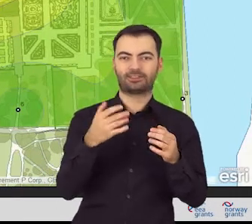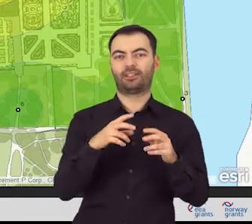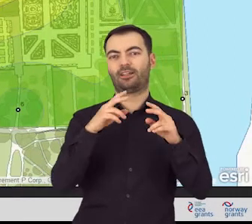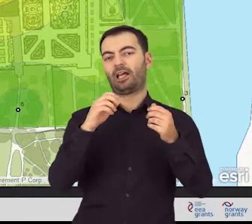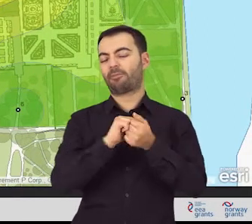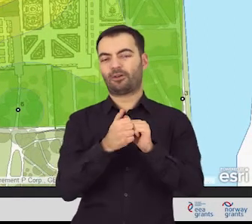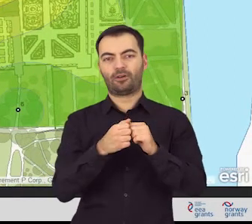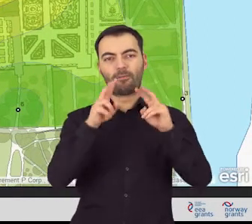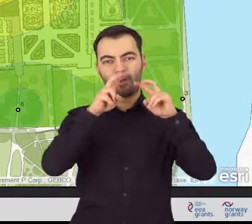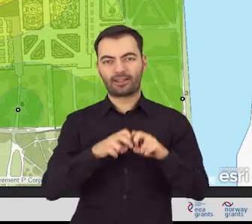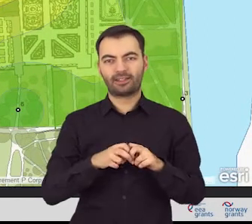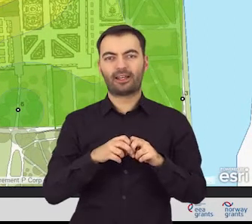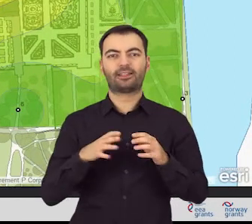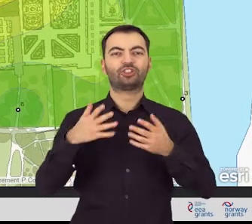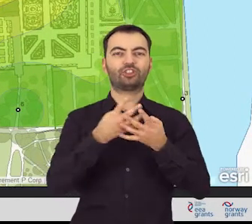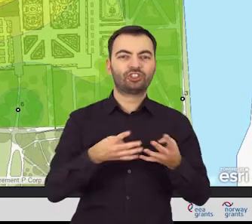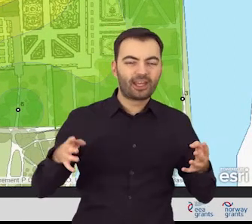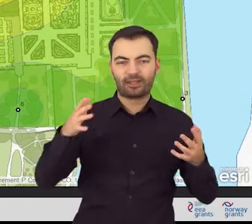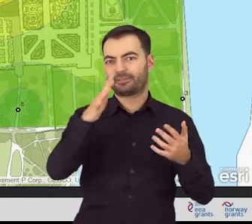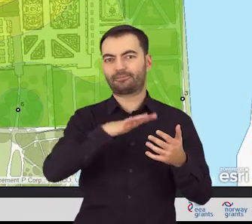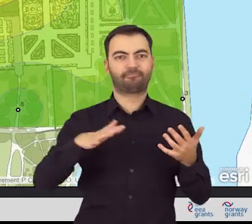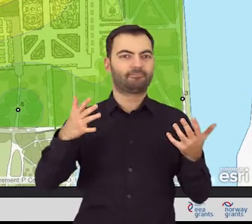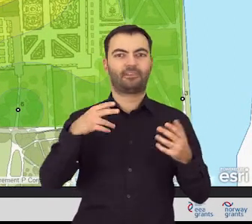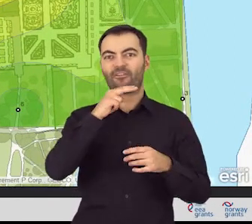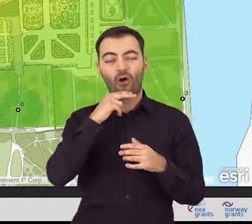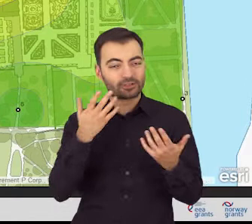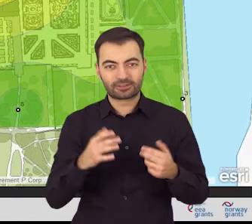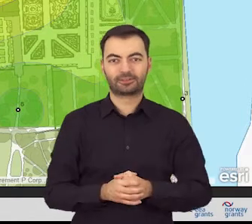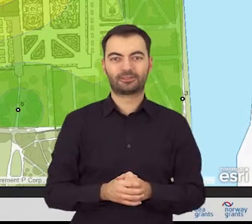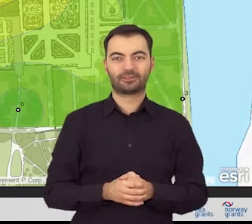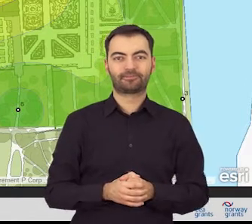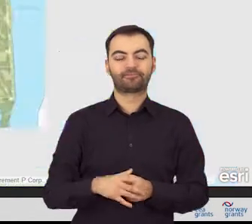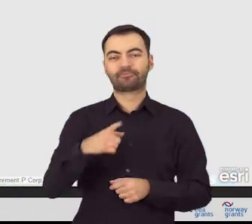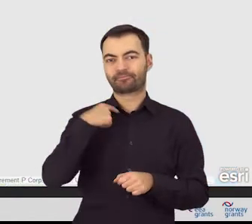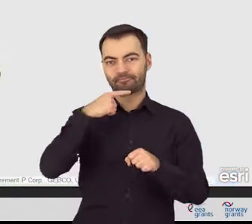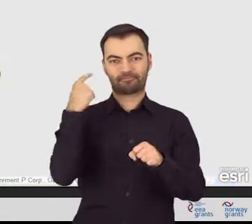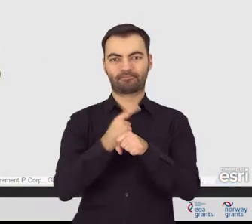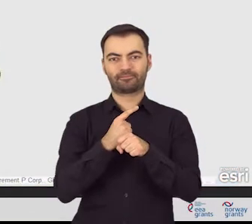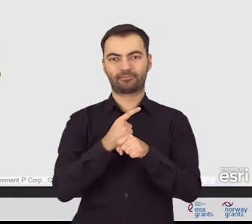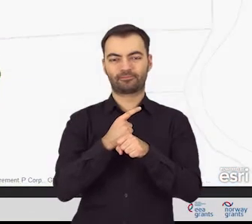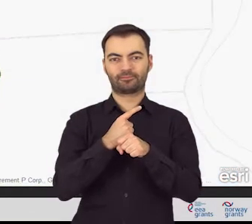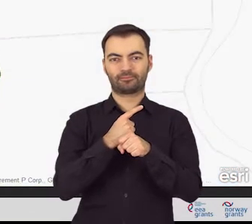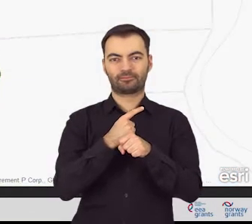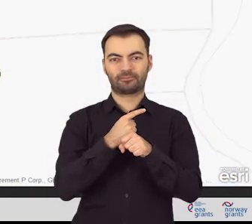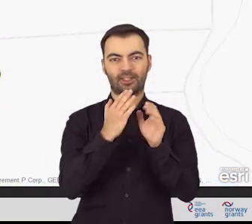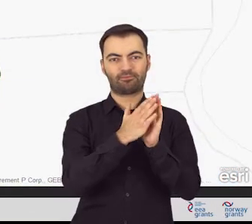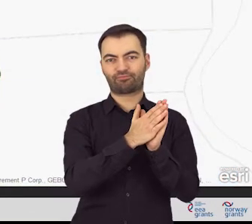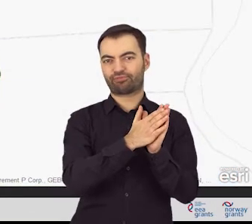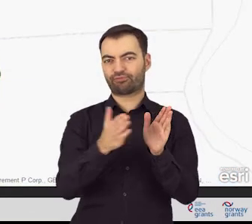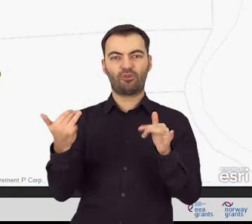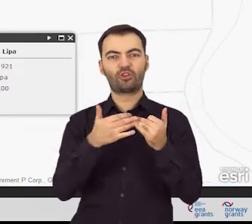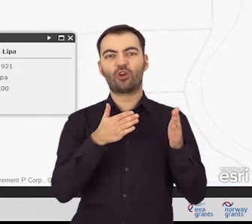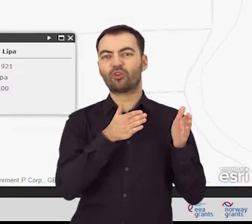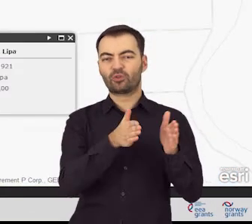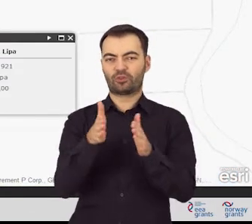czy to będzie dotyczyło badań ekosystemu lądowego, czy to będzie dotyczyło badań wody. Postanowiliśmy stworzyć szereg